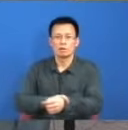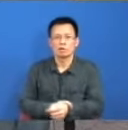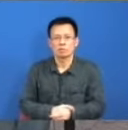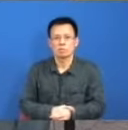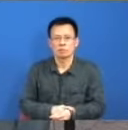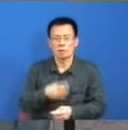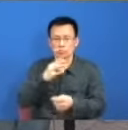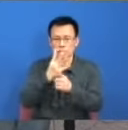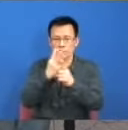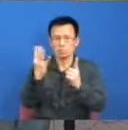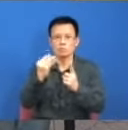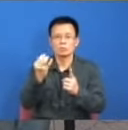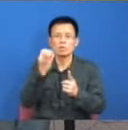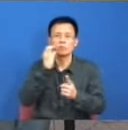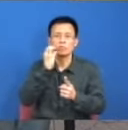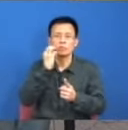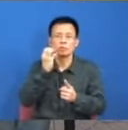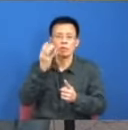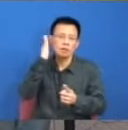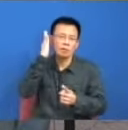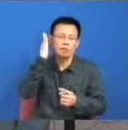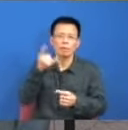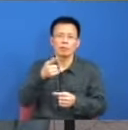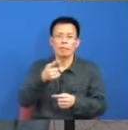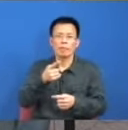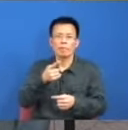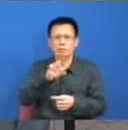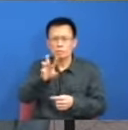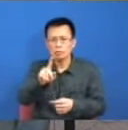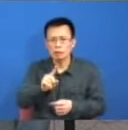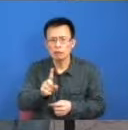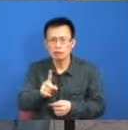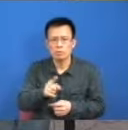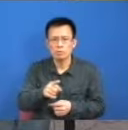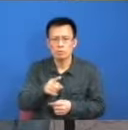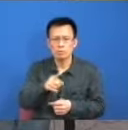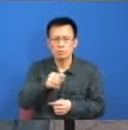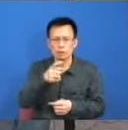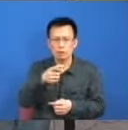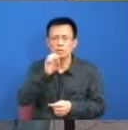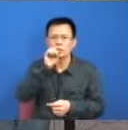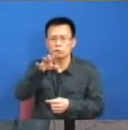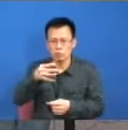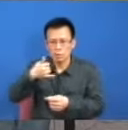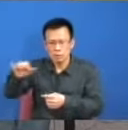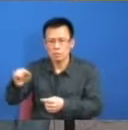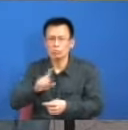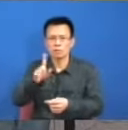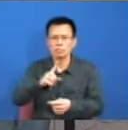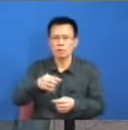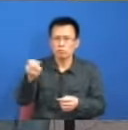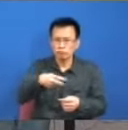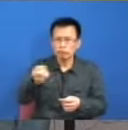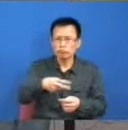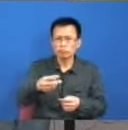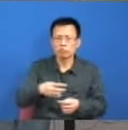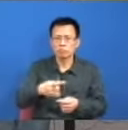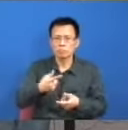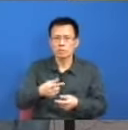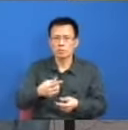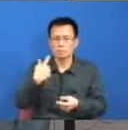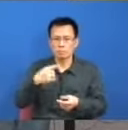嗱，如果14歲嘅弟弟，佢同我講嚇、啊，我話點解你我咪呼籲你走嘅咯？點解你仲留翻喺度啊？同埋我哋已經巡